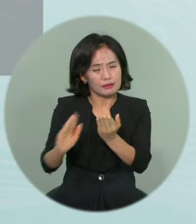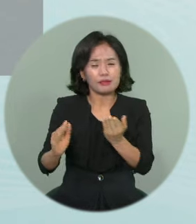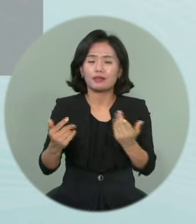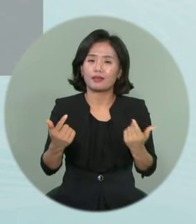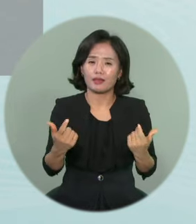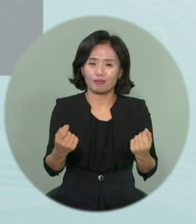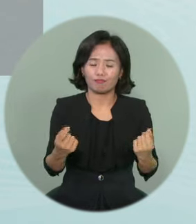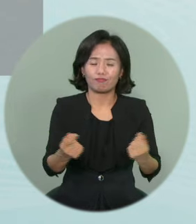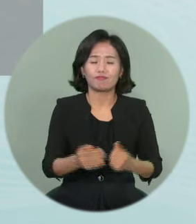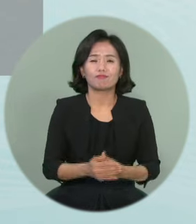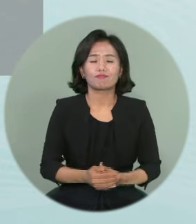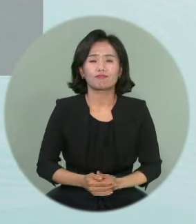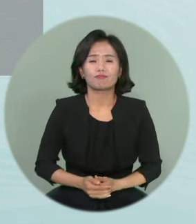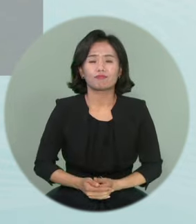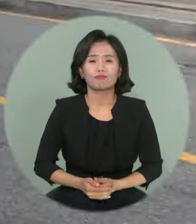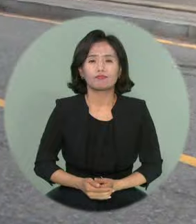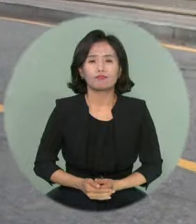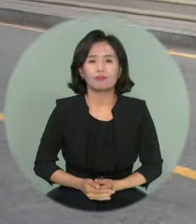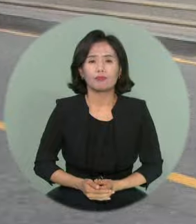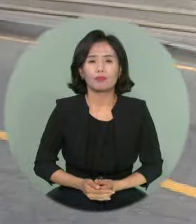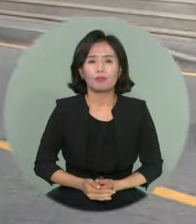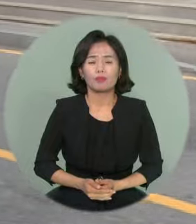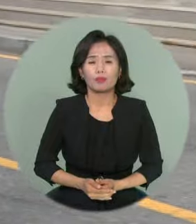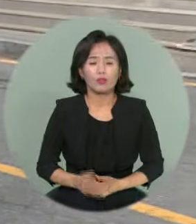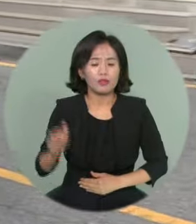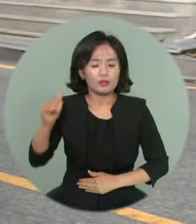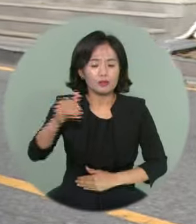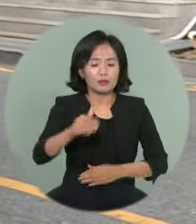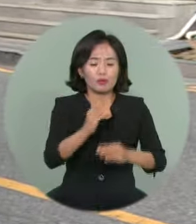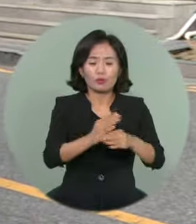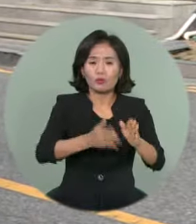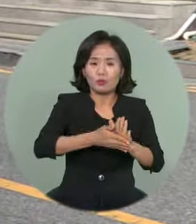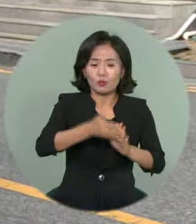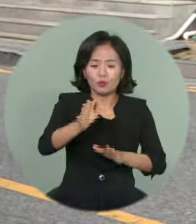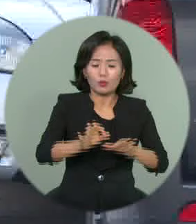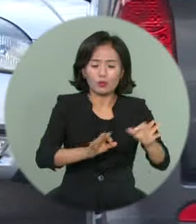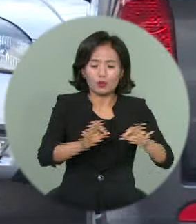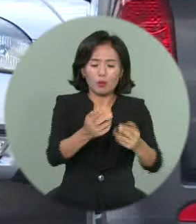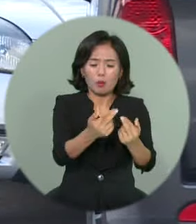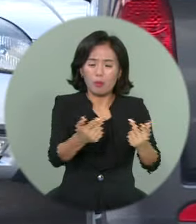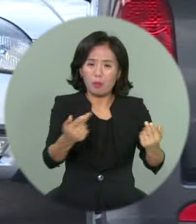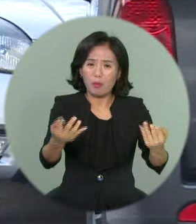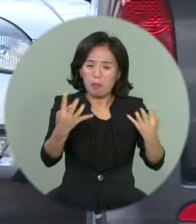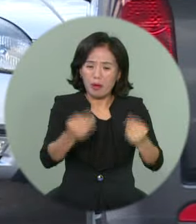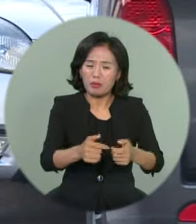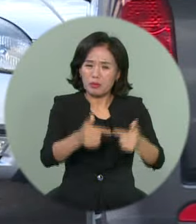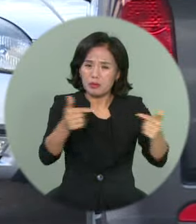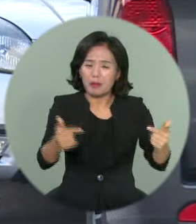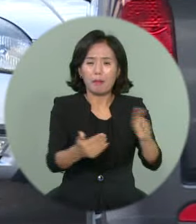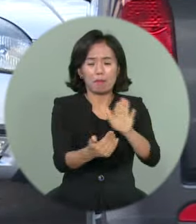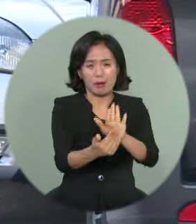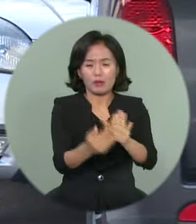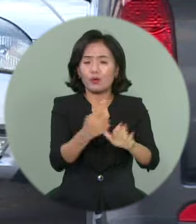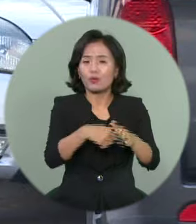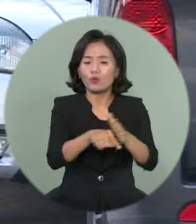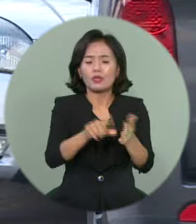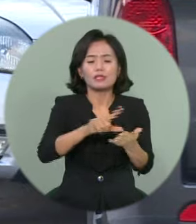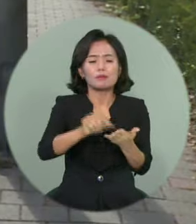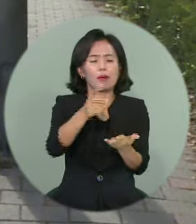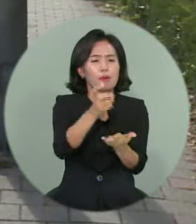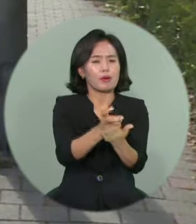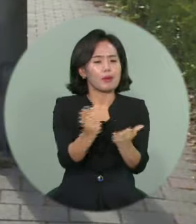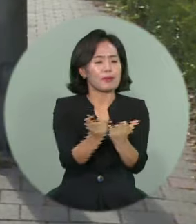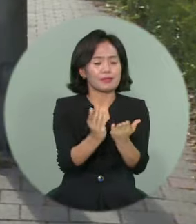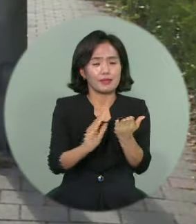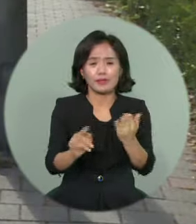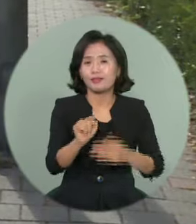내리는 것하고는 차원이 다르다 된 도심에 상공이 는 치지는 맞지